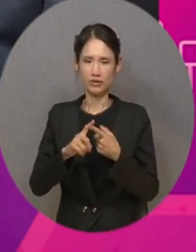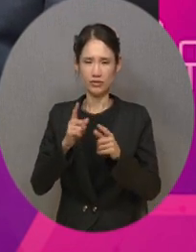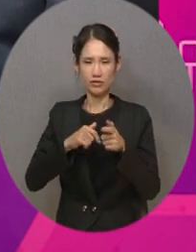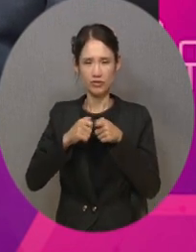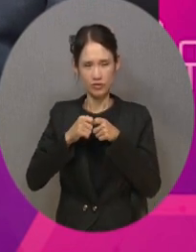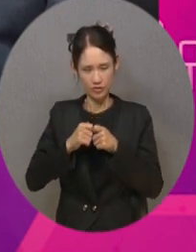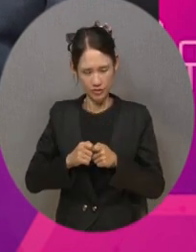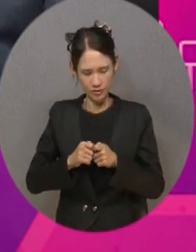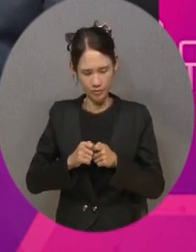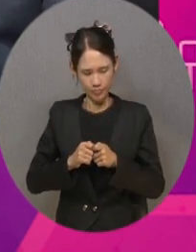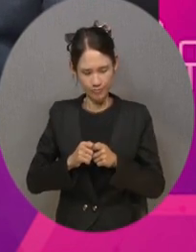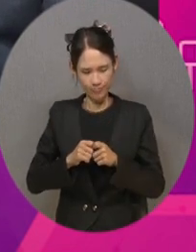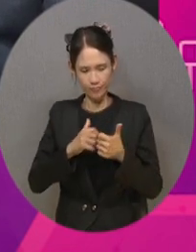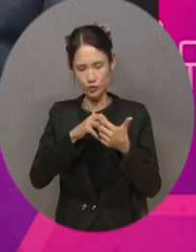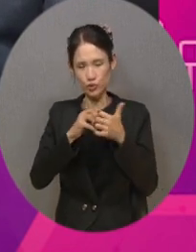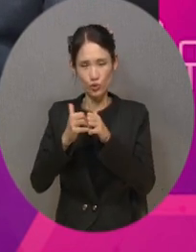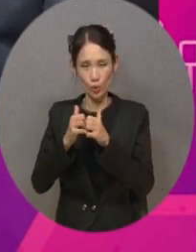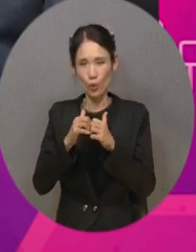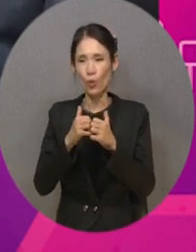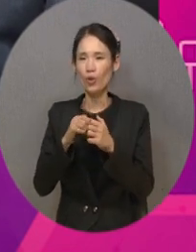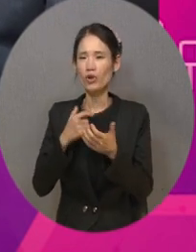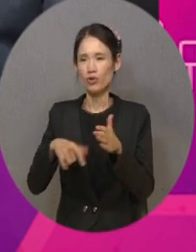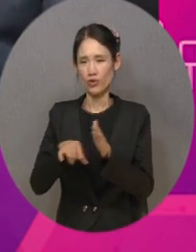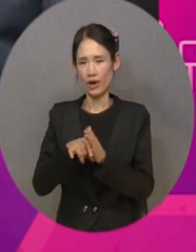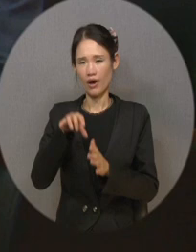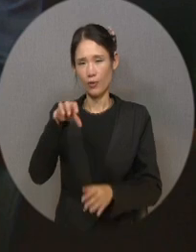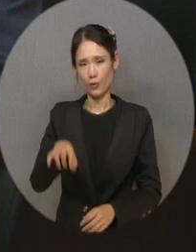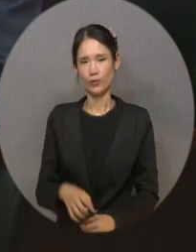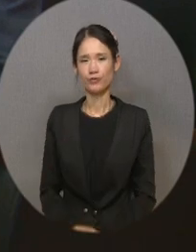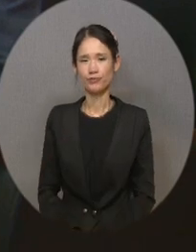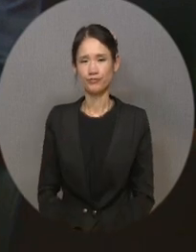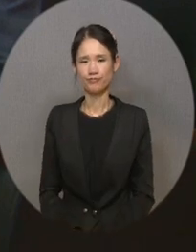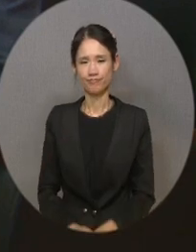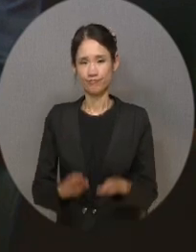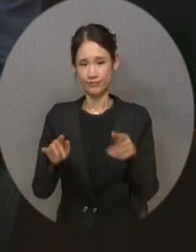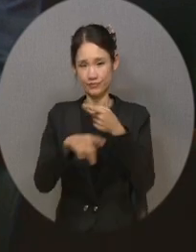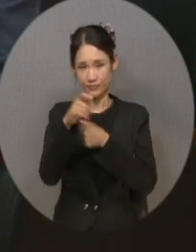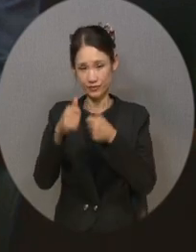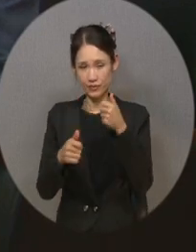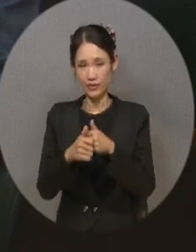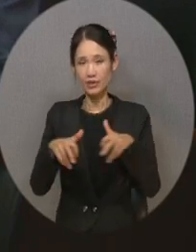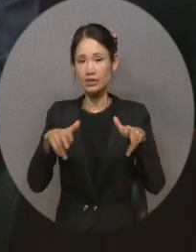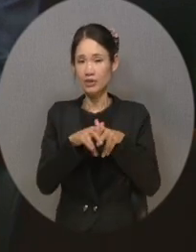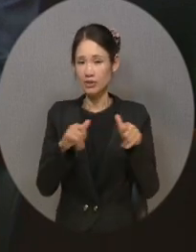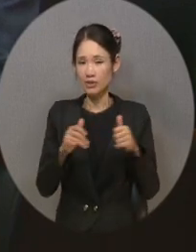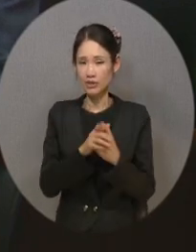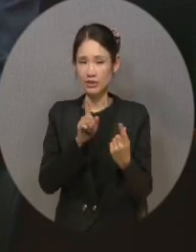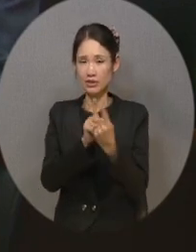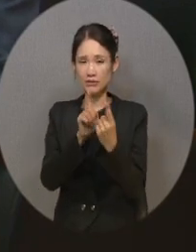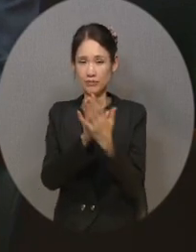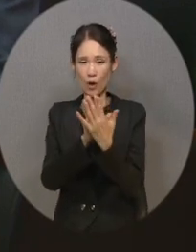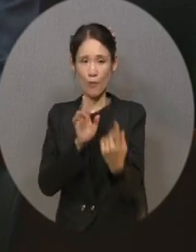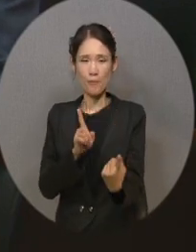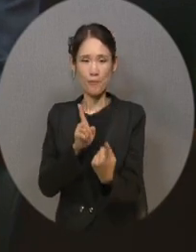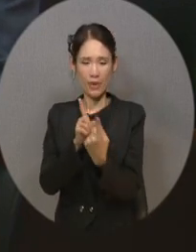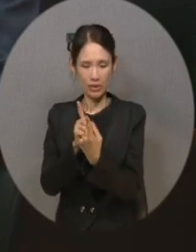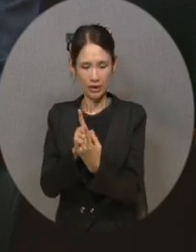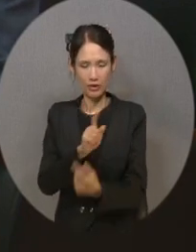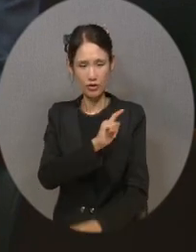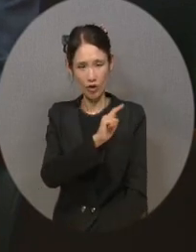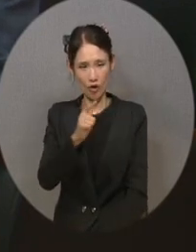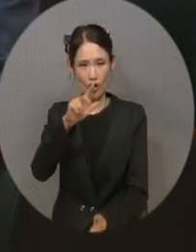있게 논의하기 위한 자리라고 보시면 되겠습니다. 이번 대회 동안 이 장애인들이 직면하고 있는 각종